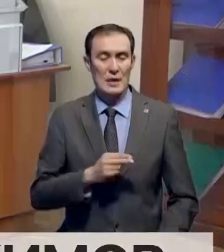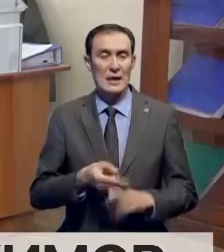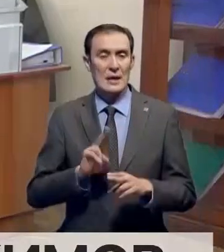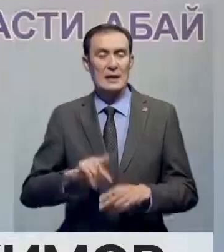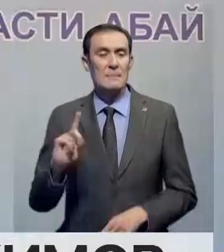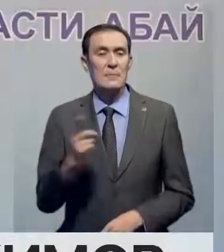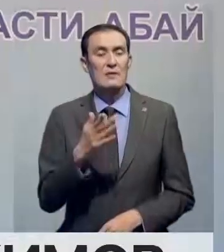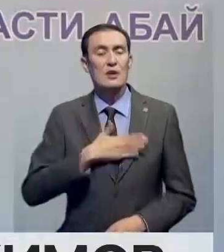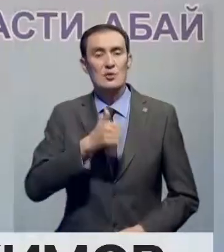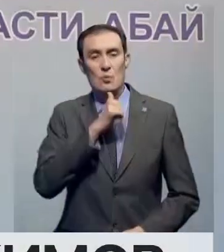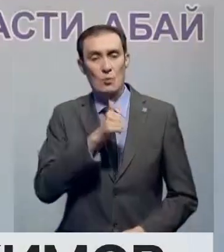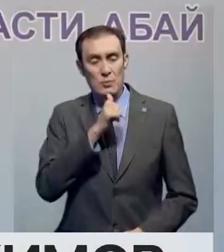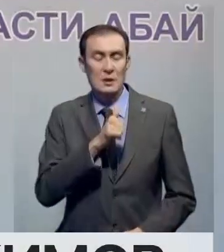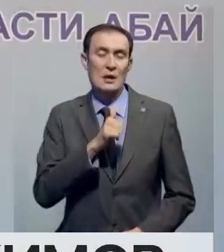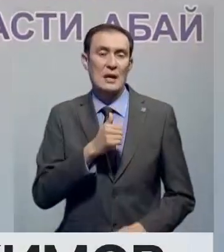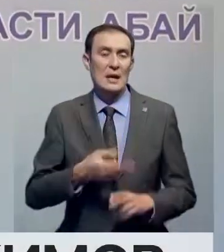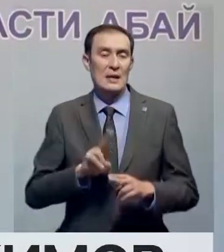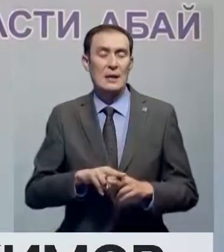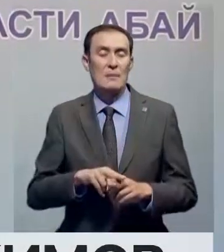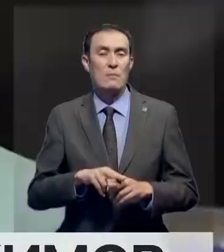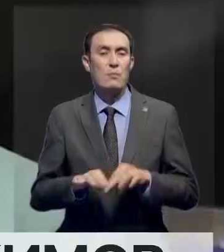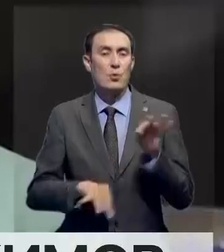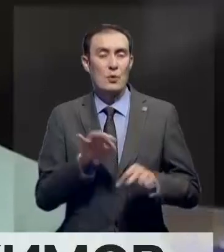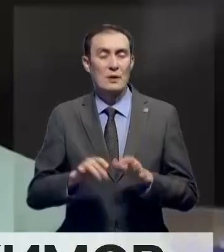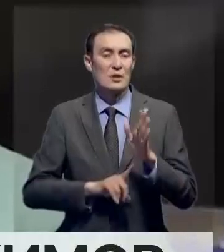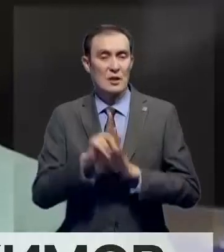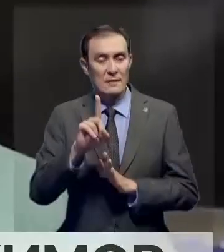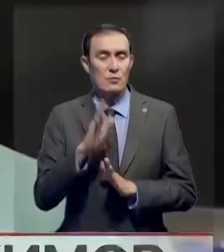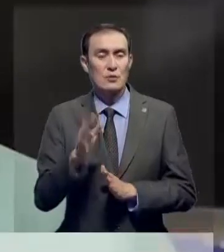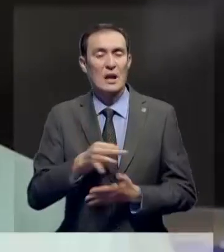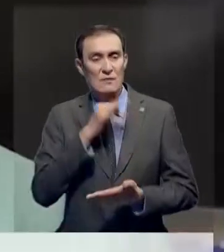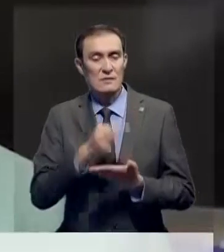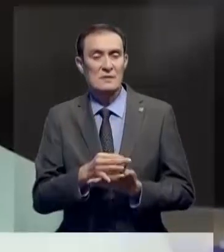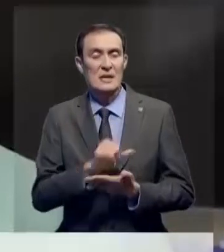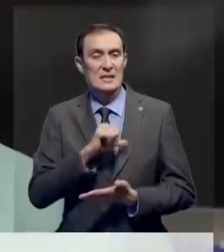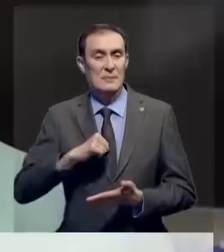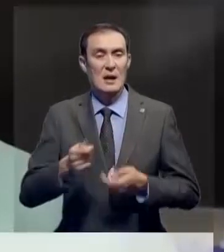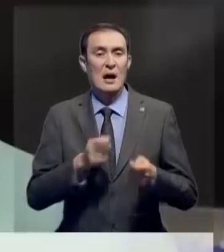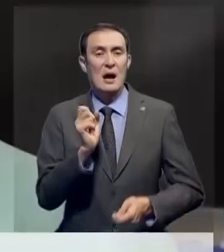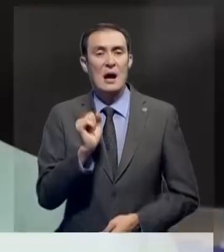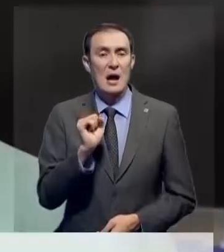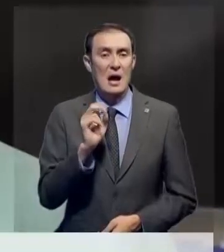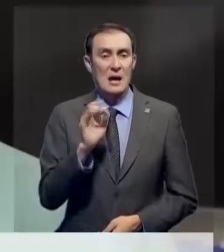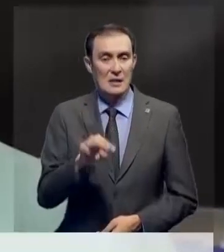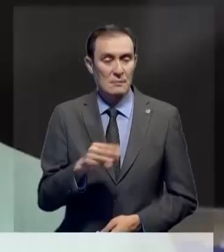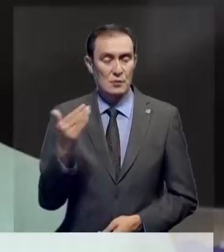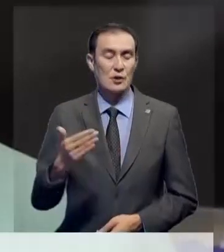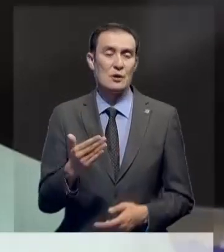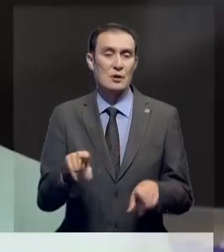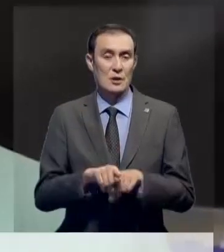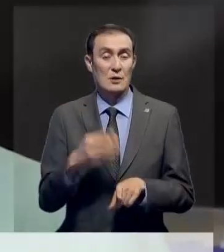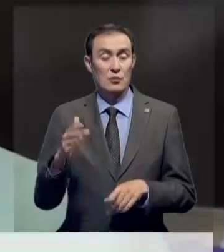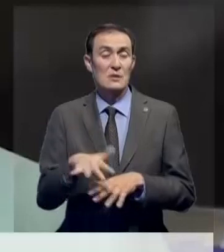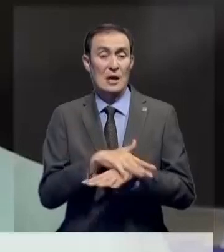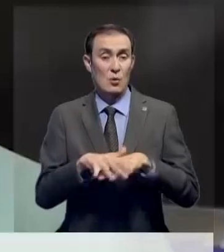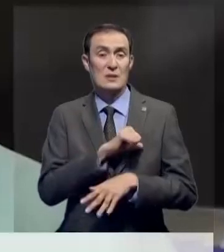первый опыт, это, как я уже отметила, это пилотный проект. Это повысит ответственность самих акимов. И, конечно же, так как их